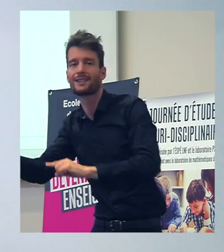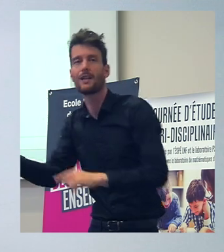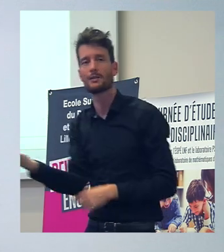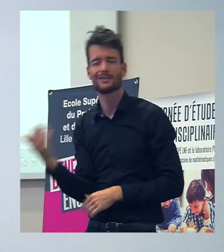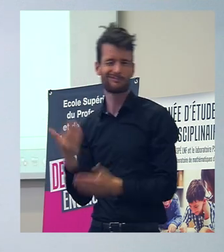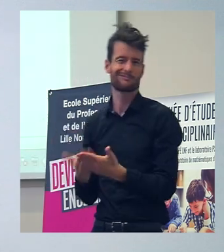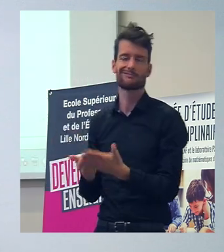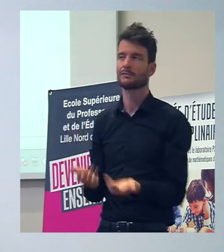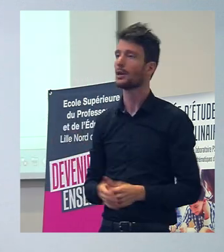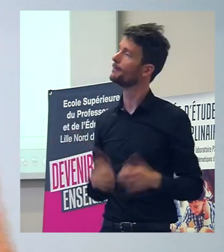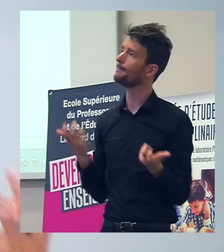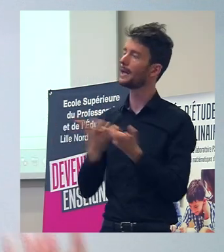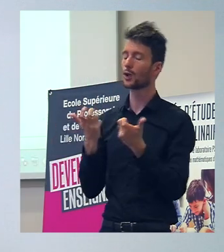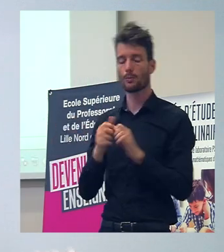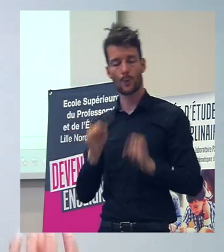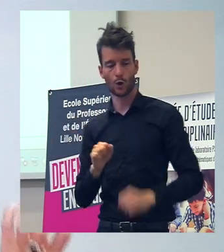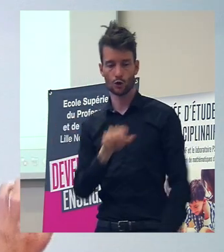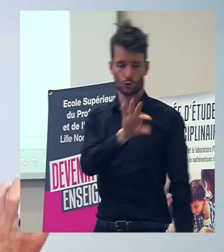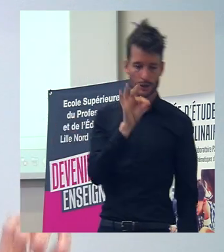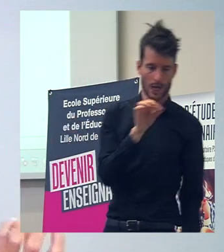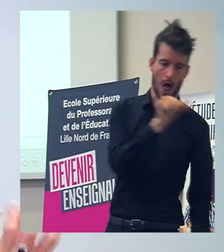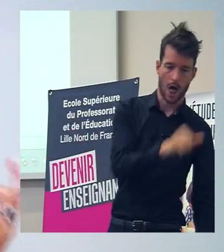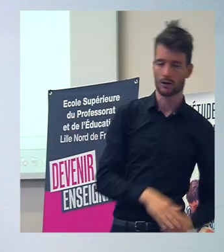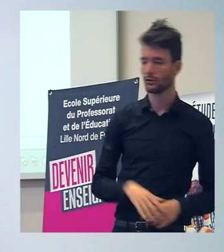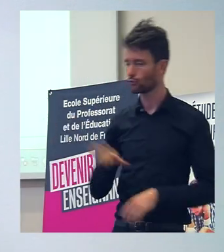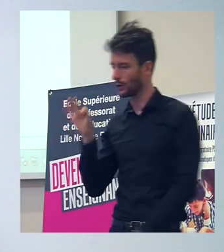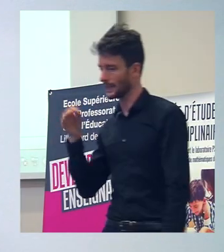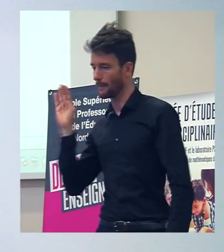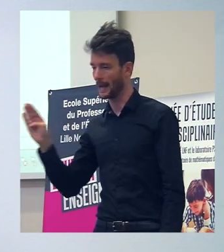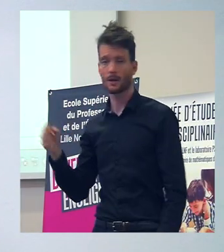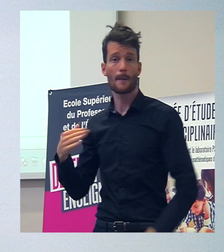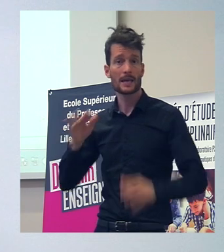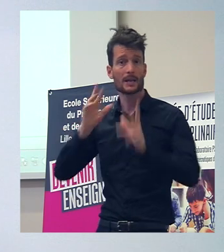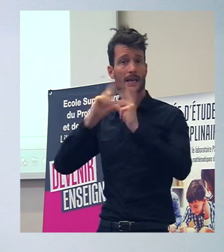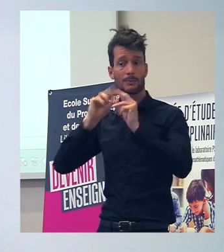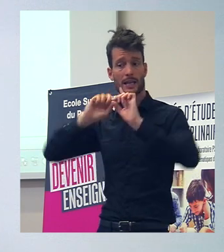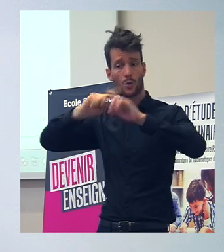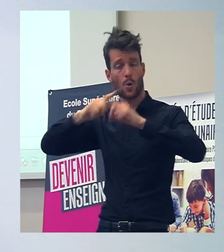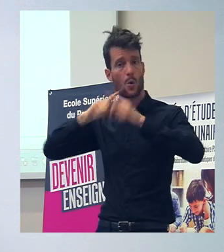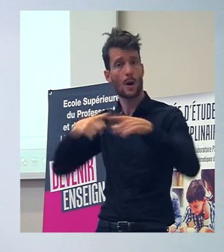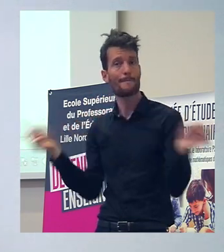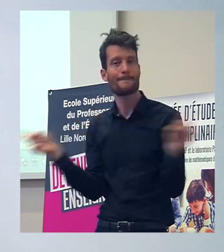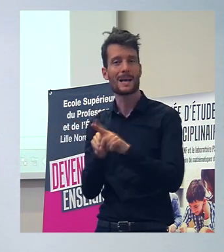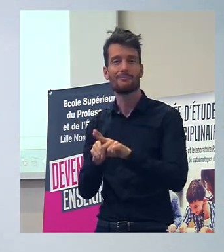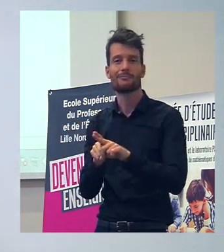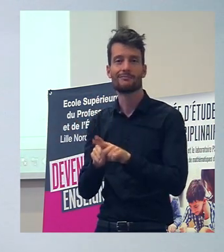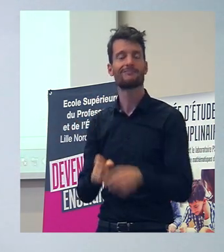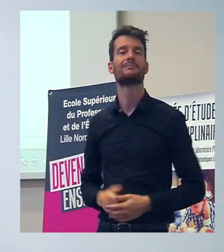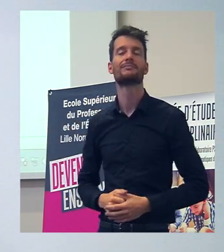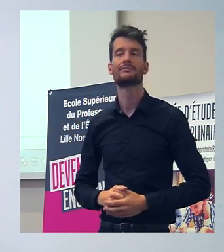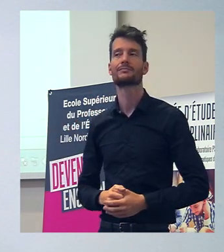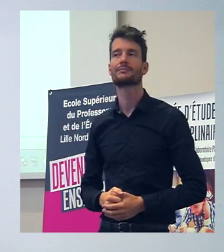peut très bien choisir l'issue A et l'issue B avec une même justification. Le but n'est donc pas